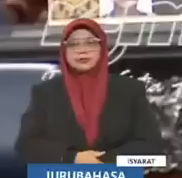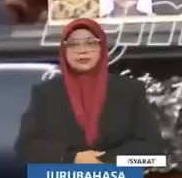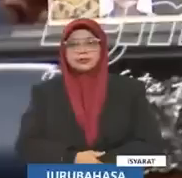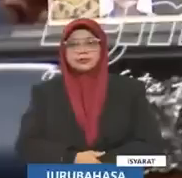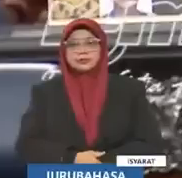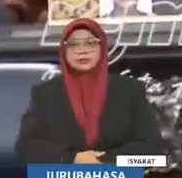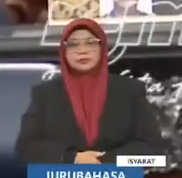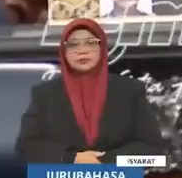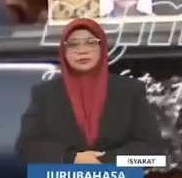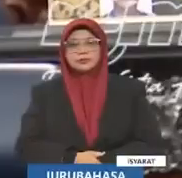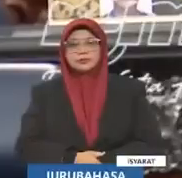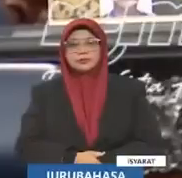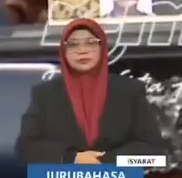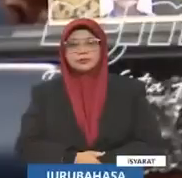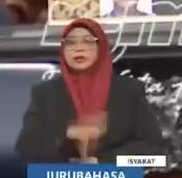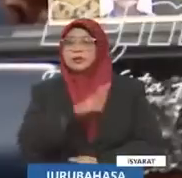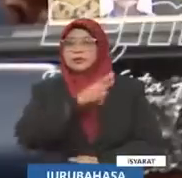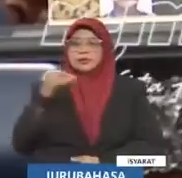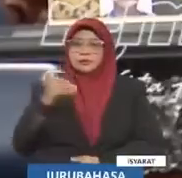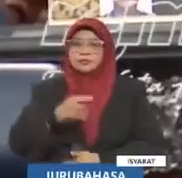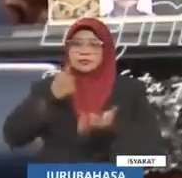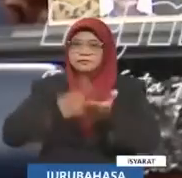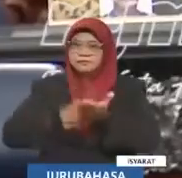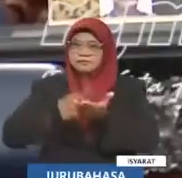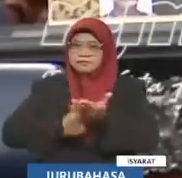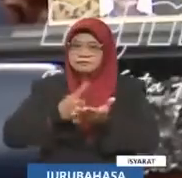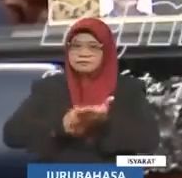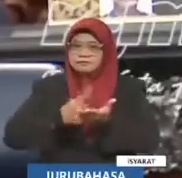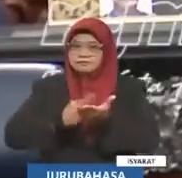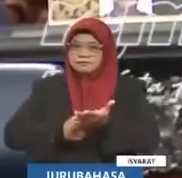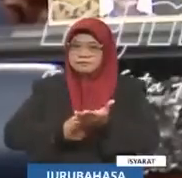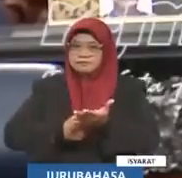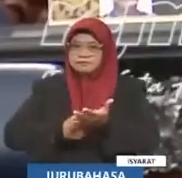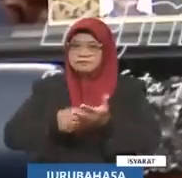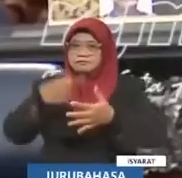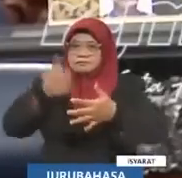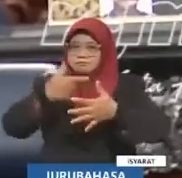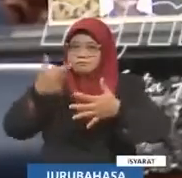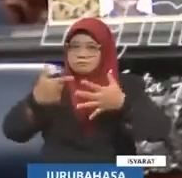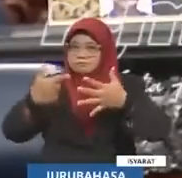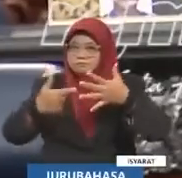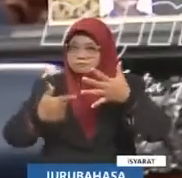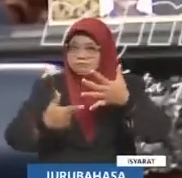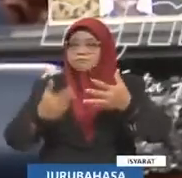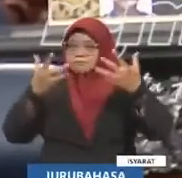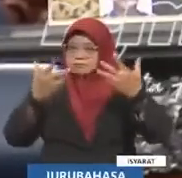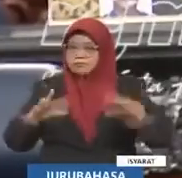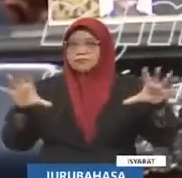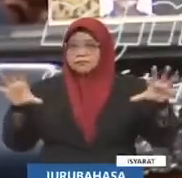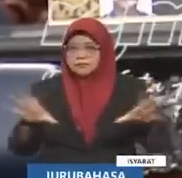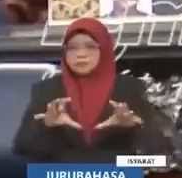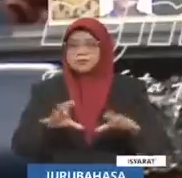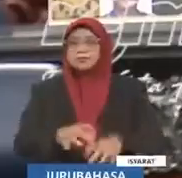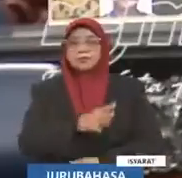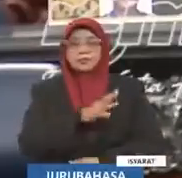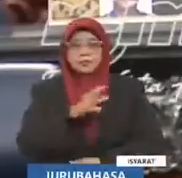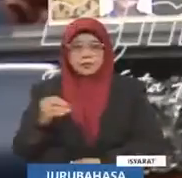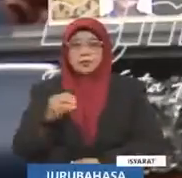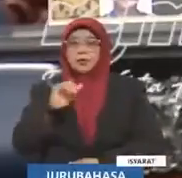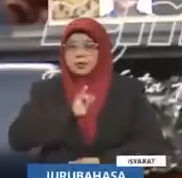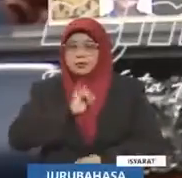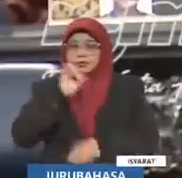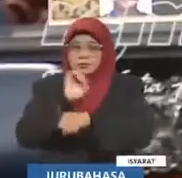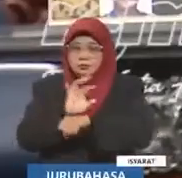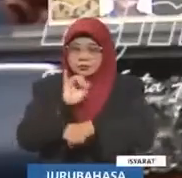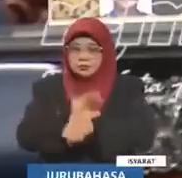Hai ini adalah dan perbincangan demi perbincangan sirih Demi serie-a Kita telah buah dan